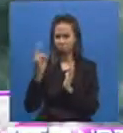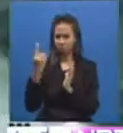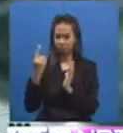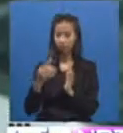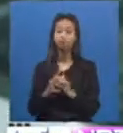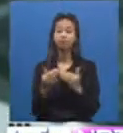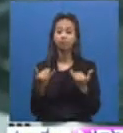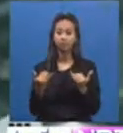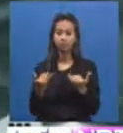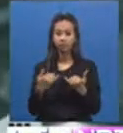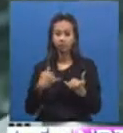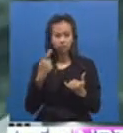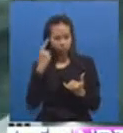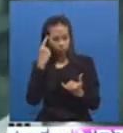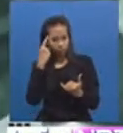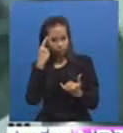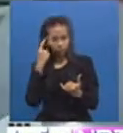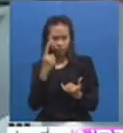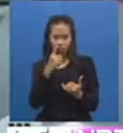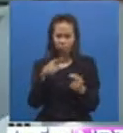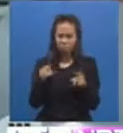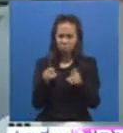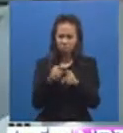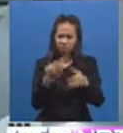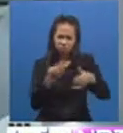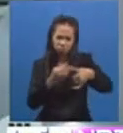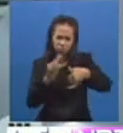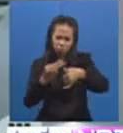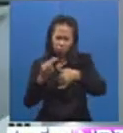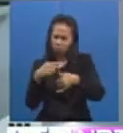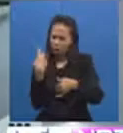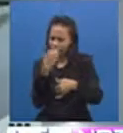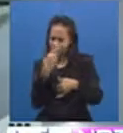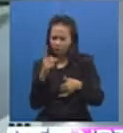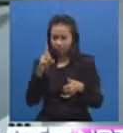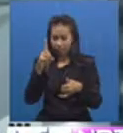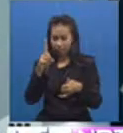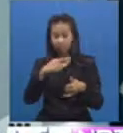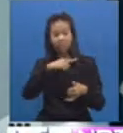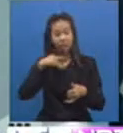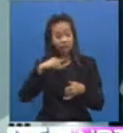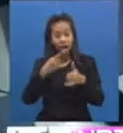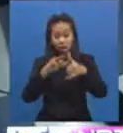ำรวจแห่งชาตินำมาไขคดีฆาตกรรมที่เกิดขึ้นในพื้นที่ให้ได้ข้อมูลที่แม่นยำ